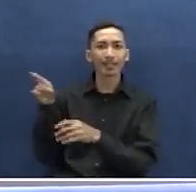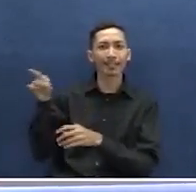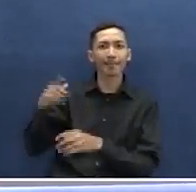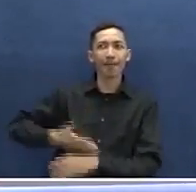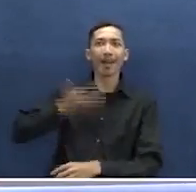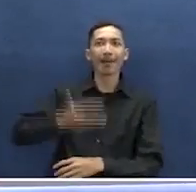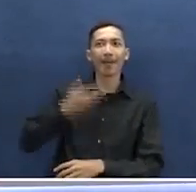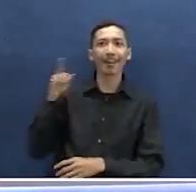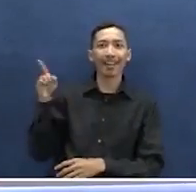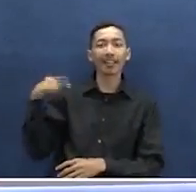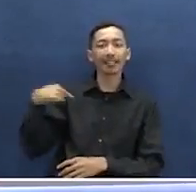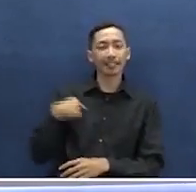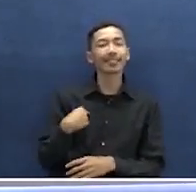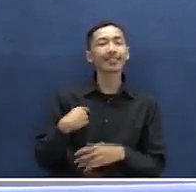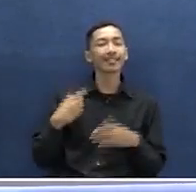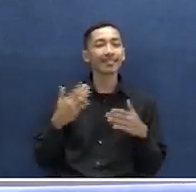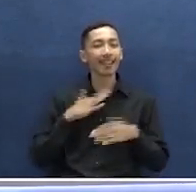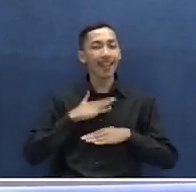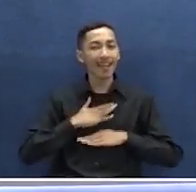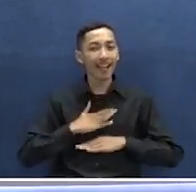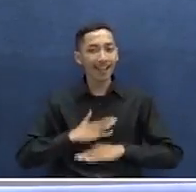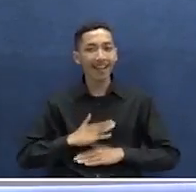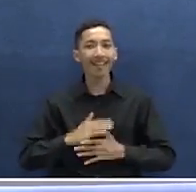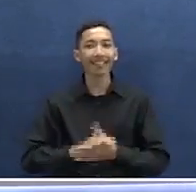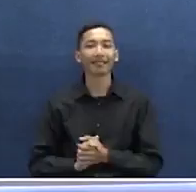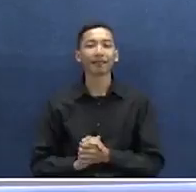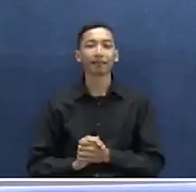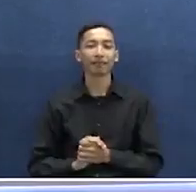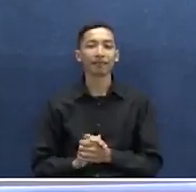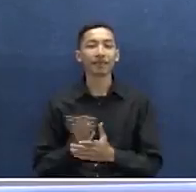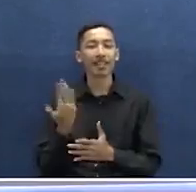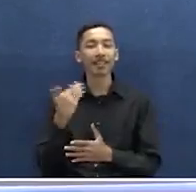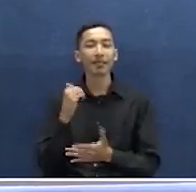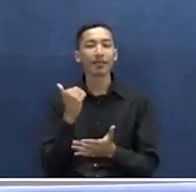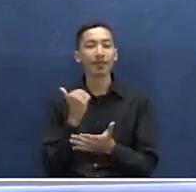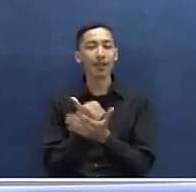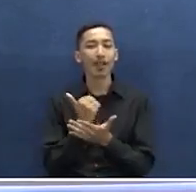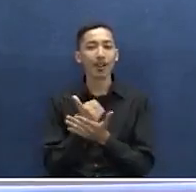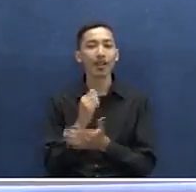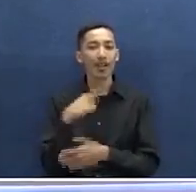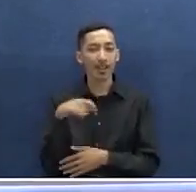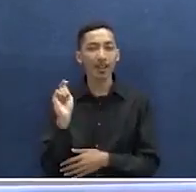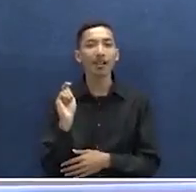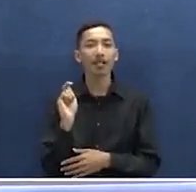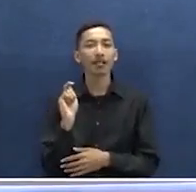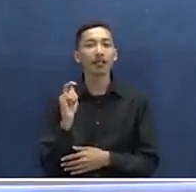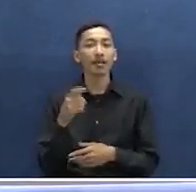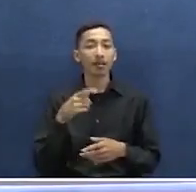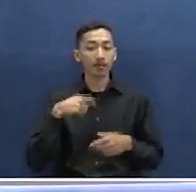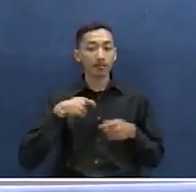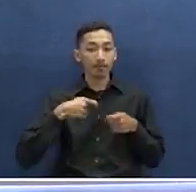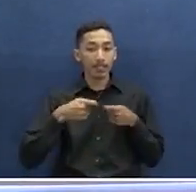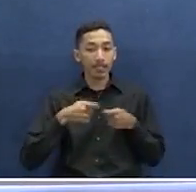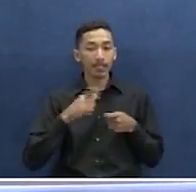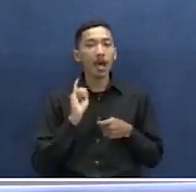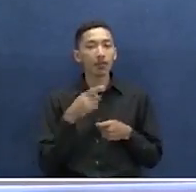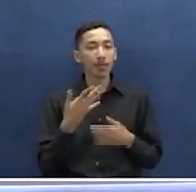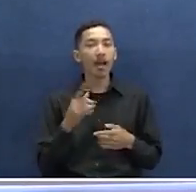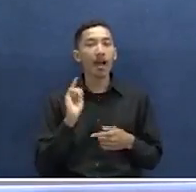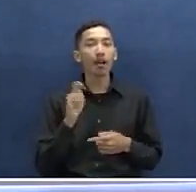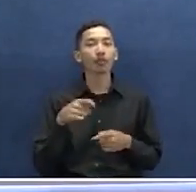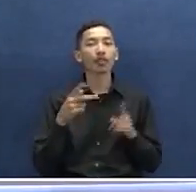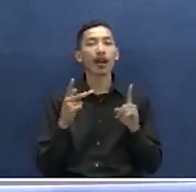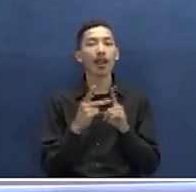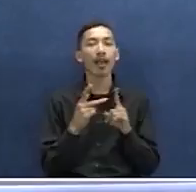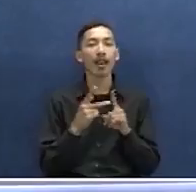tapi itulah betul sekali apa ini disampaikan oleh Adrian tadi bahwa kita ini kalau punya bisnis harus halal dan thoyyib ya berarti